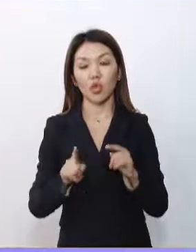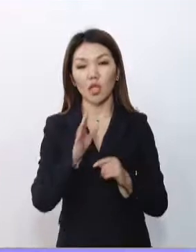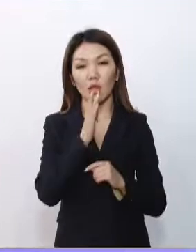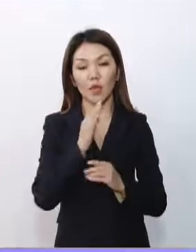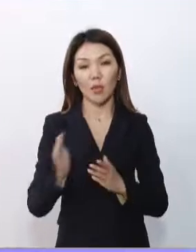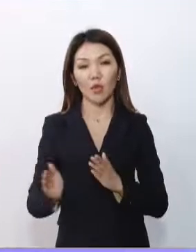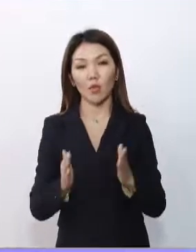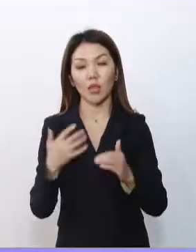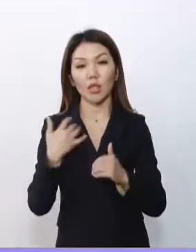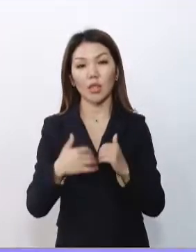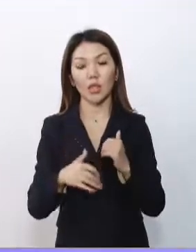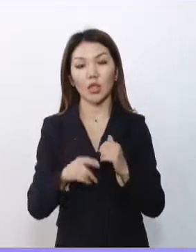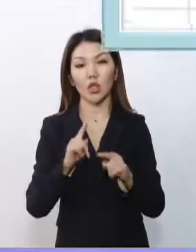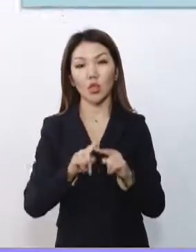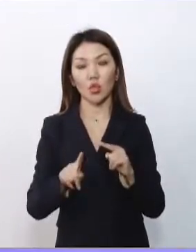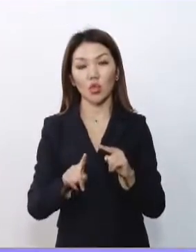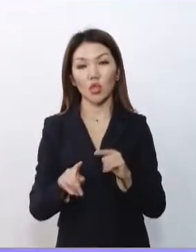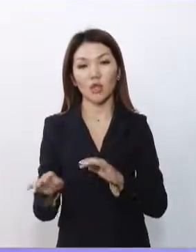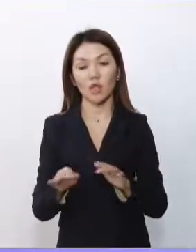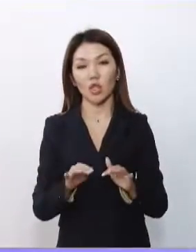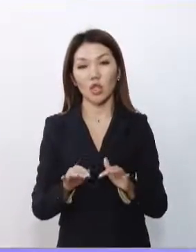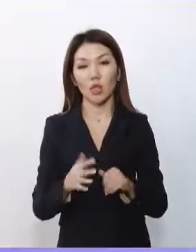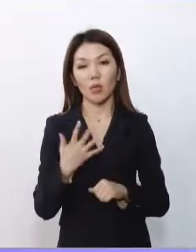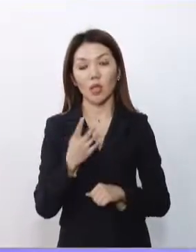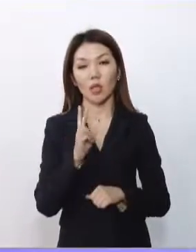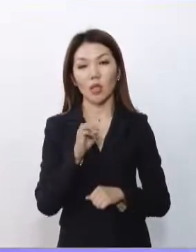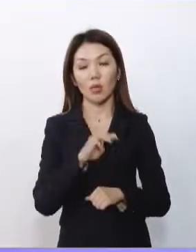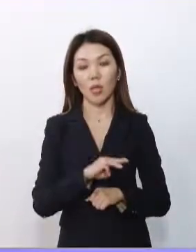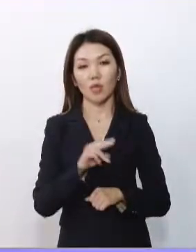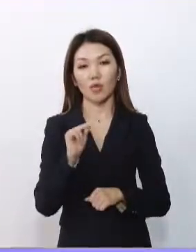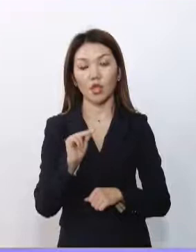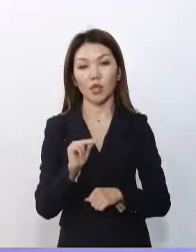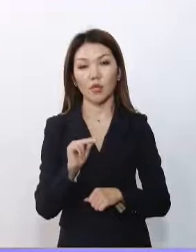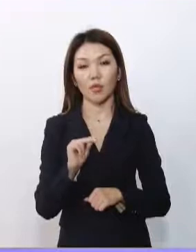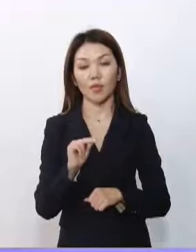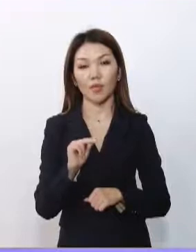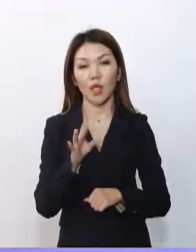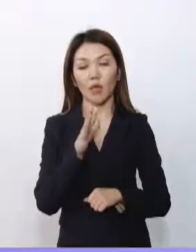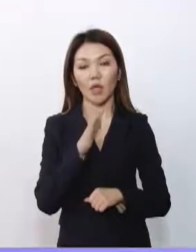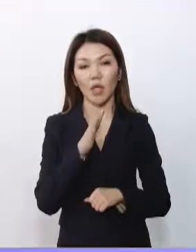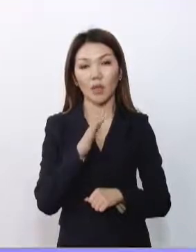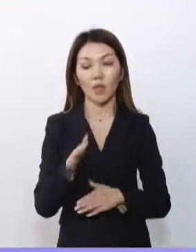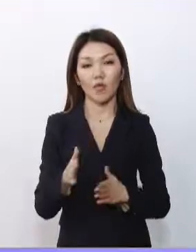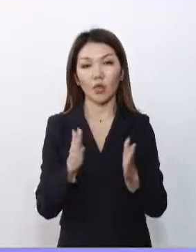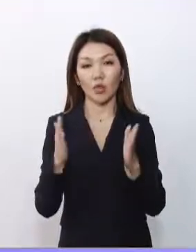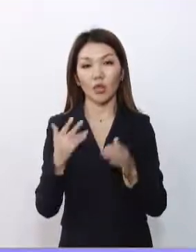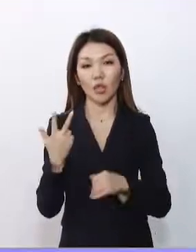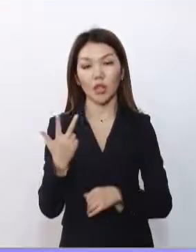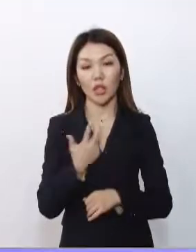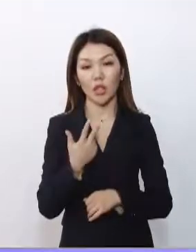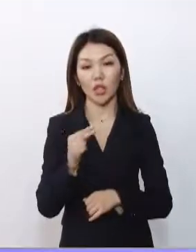средняя скорость движения первых пешеходов 5 километров в час и во время в пути 3